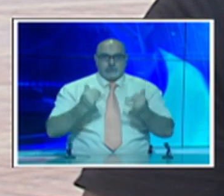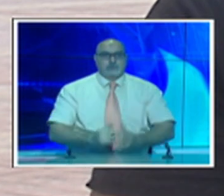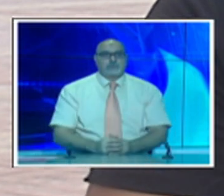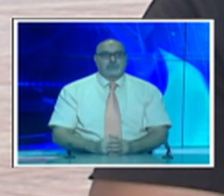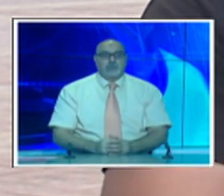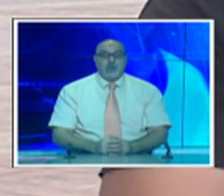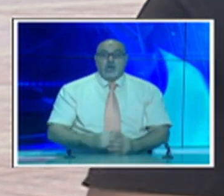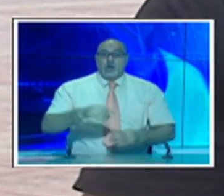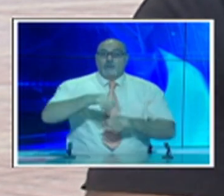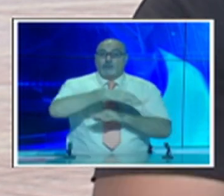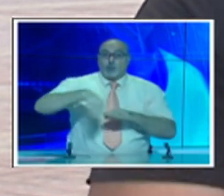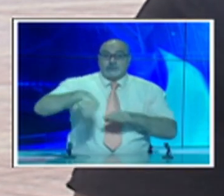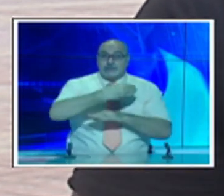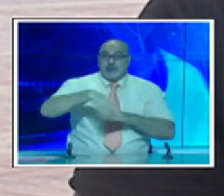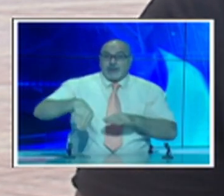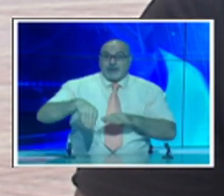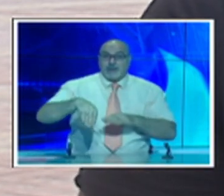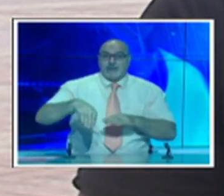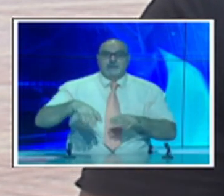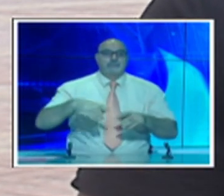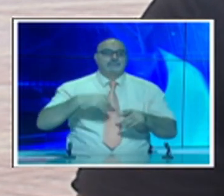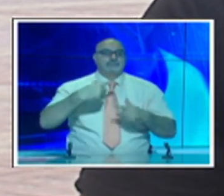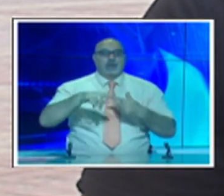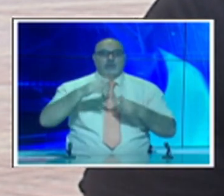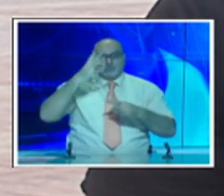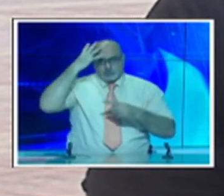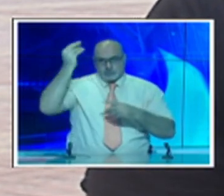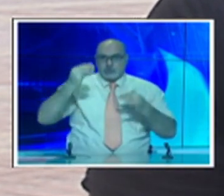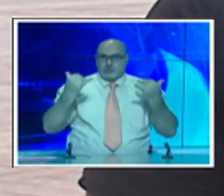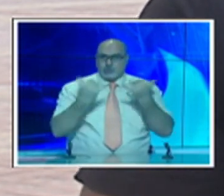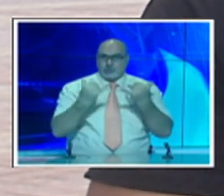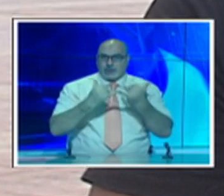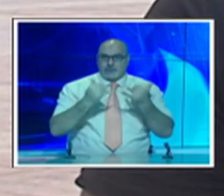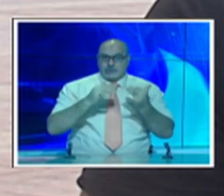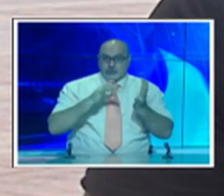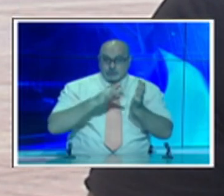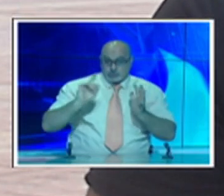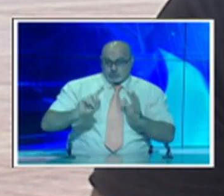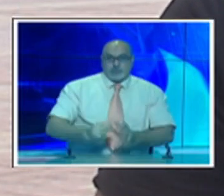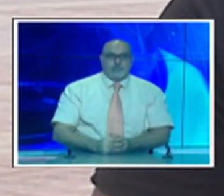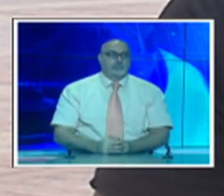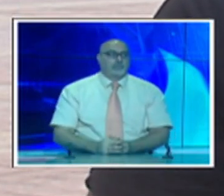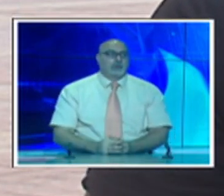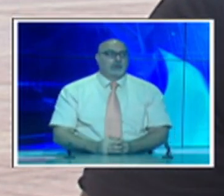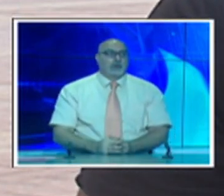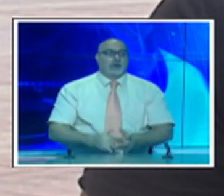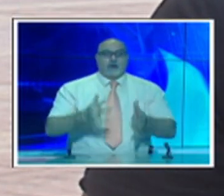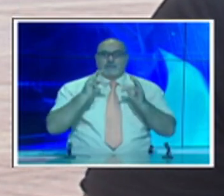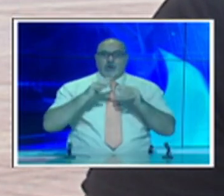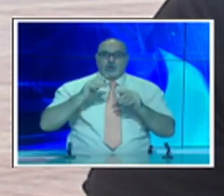التي لا يجب أن يتعدها يعني مهنيو الصحافة ورجال الإعلام، خاصة ما تعلق بخطاب